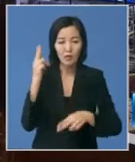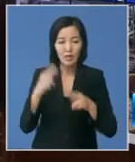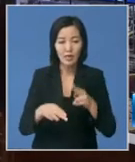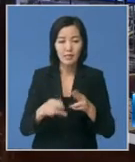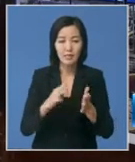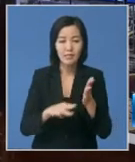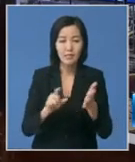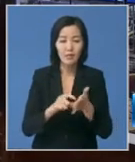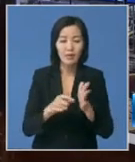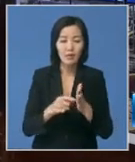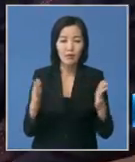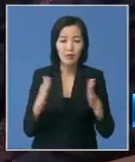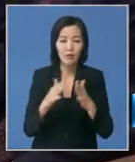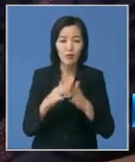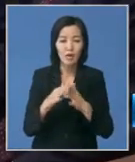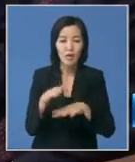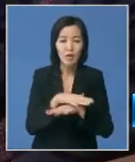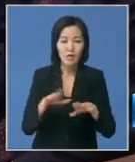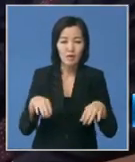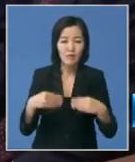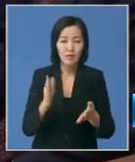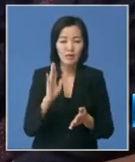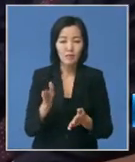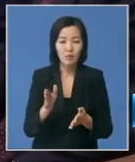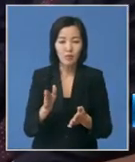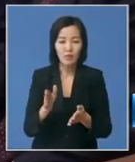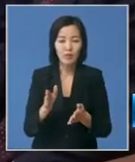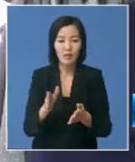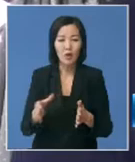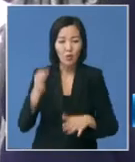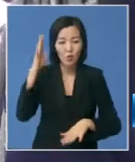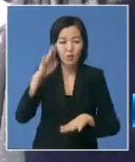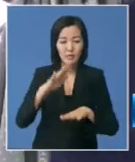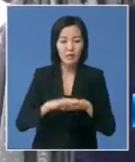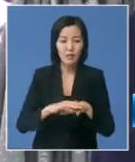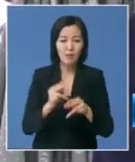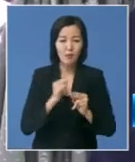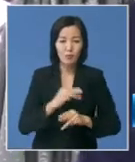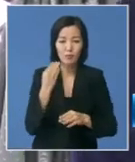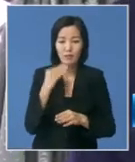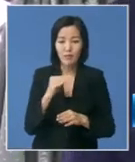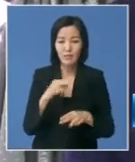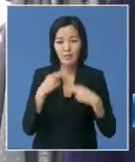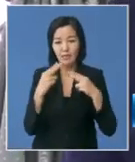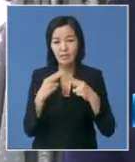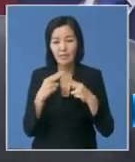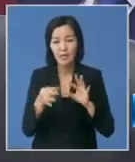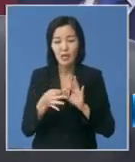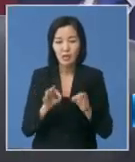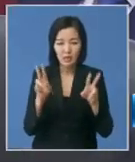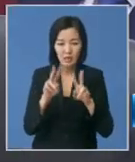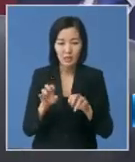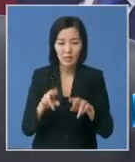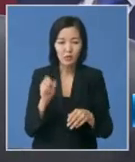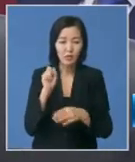80 пәтерлі баспана халық игілігіне беріледі. Осы орайда Амандық Ғабасұлы жұмыс сапасына назар аударып, жіті тексеру